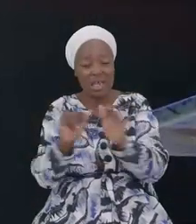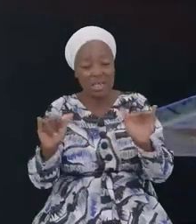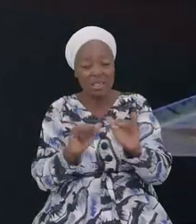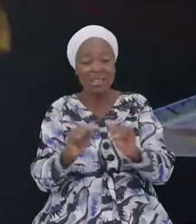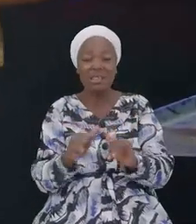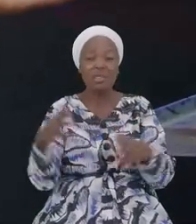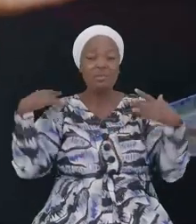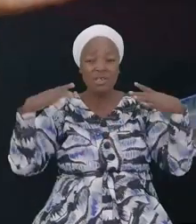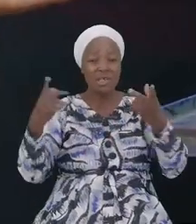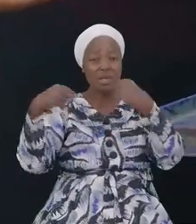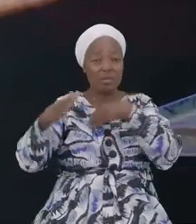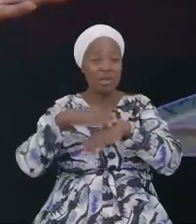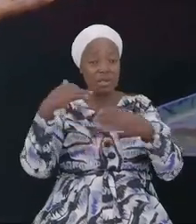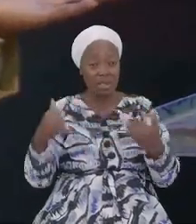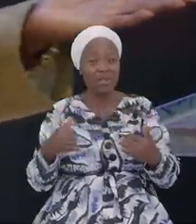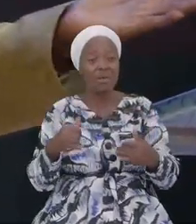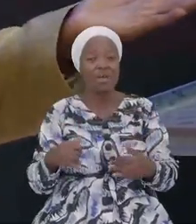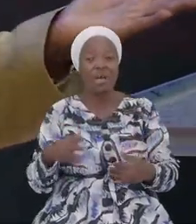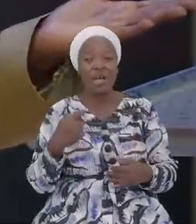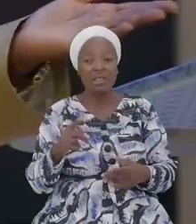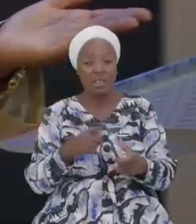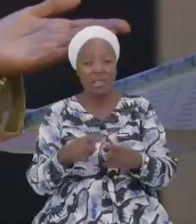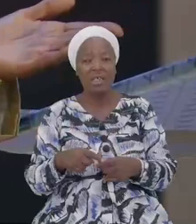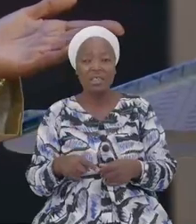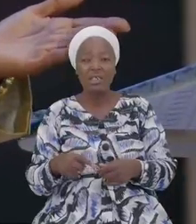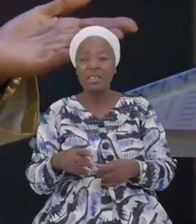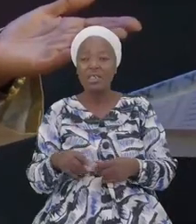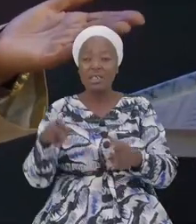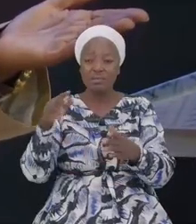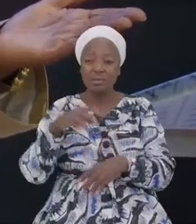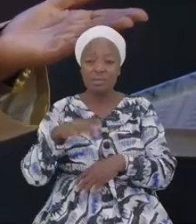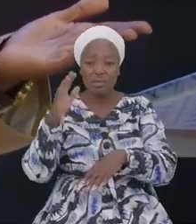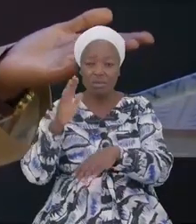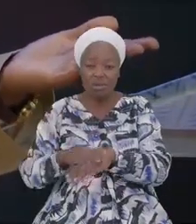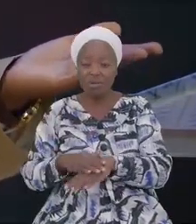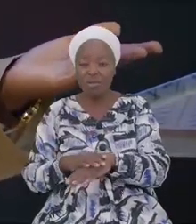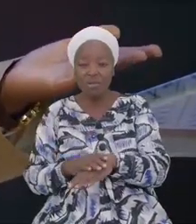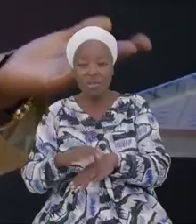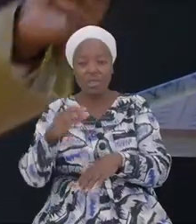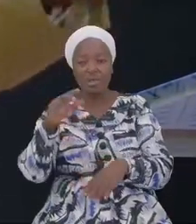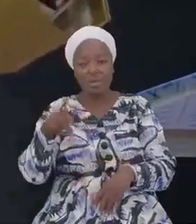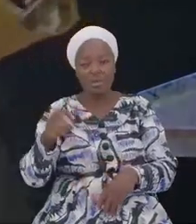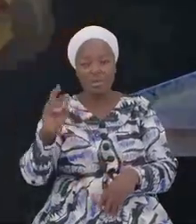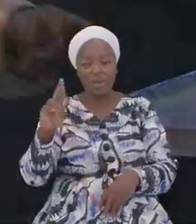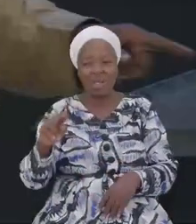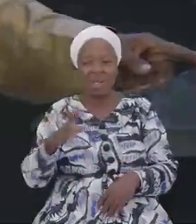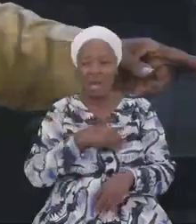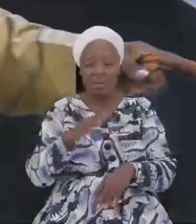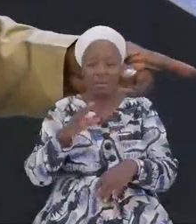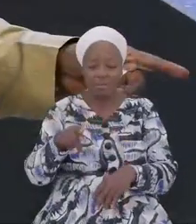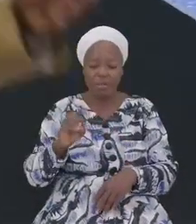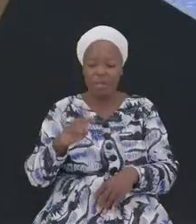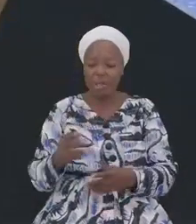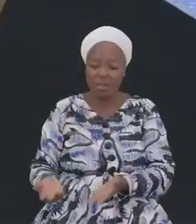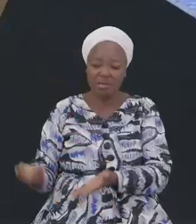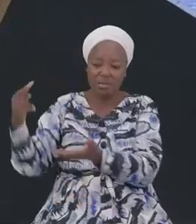même ange est revenu. Le frappa. Il a frappé Pierre. Et Pierre s'est relevé. Il a frappé Hérode.